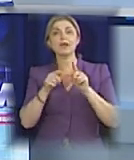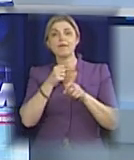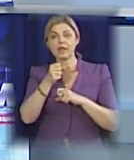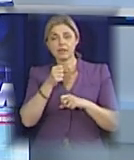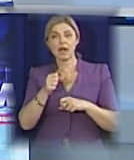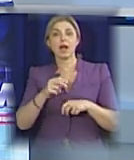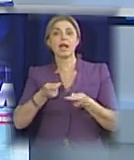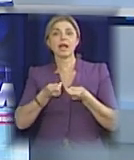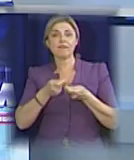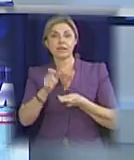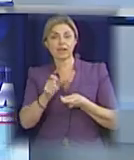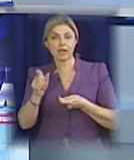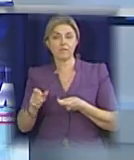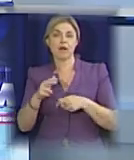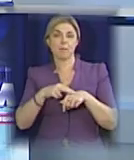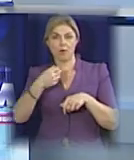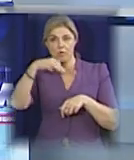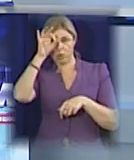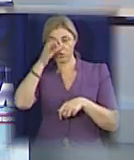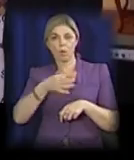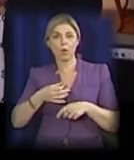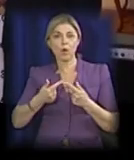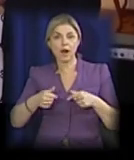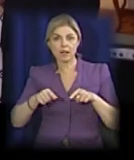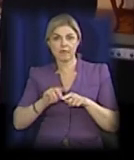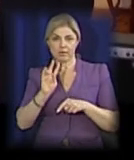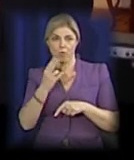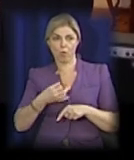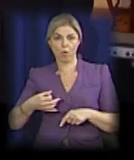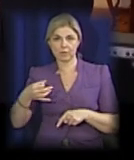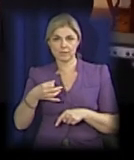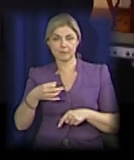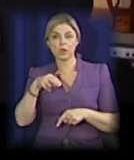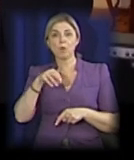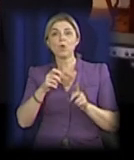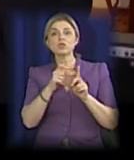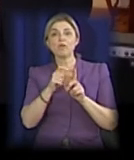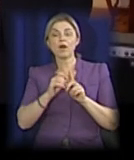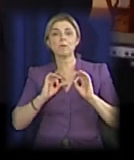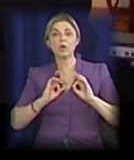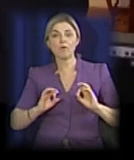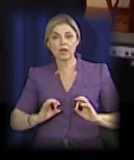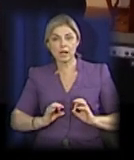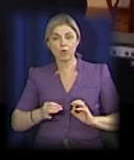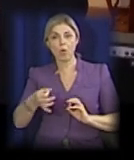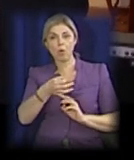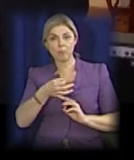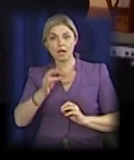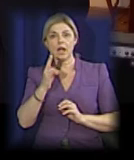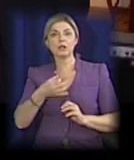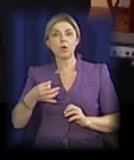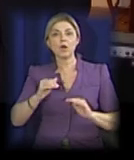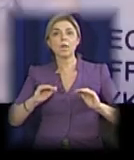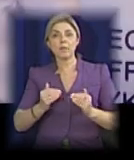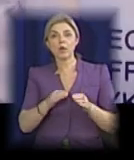правоохоронних органів Миколаївської області. За словами прокурора області Тараса Дунаса, на Миколаївщині